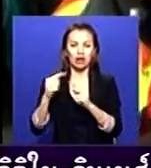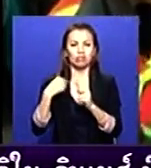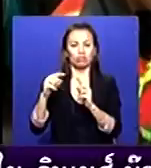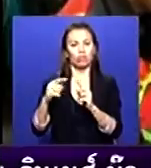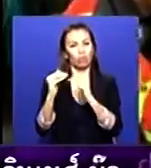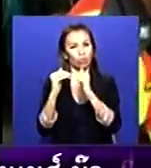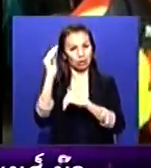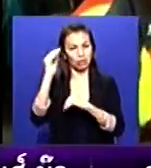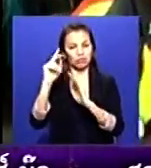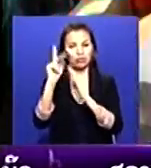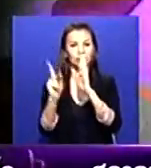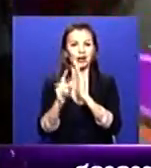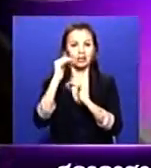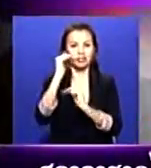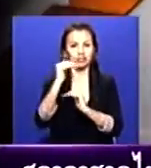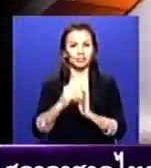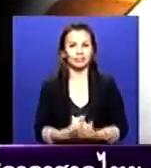ำหนด